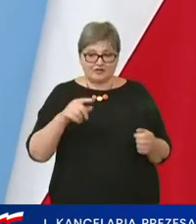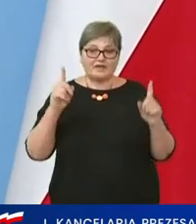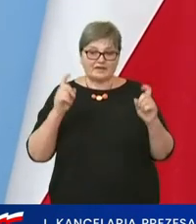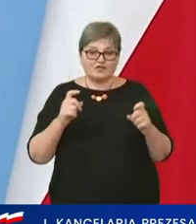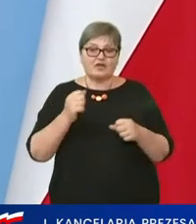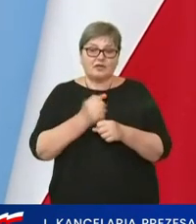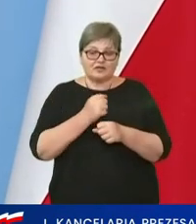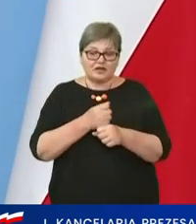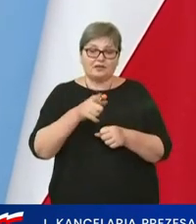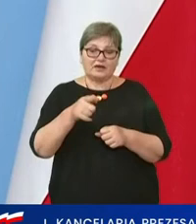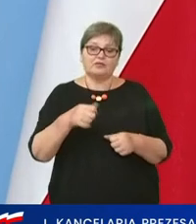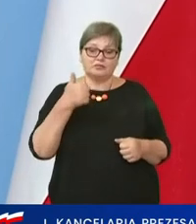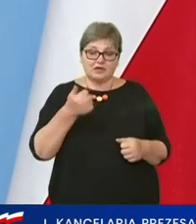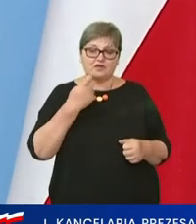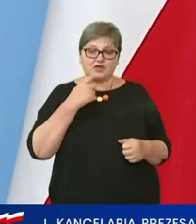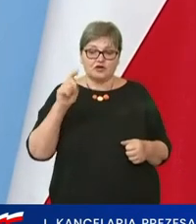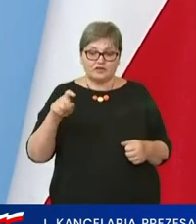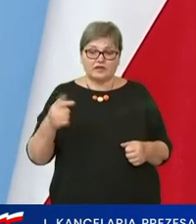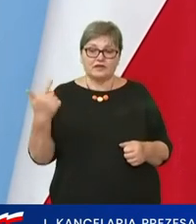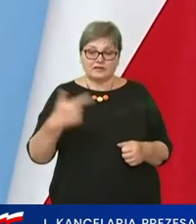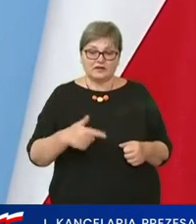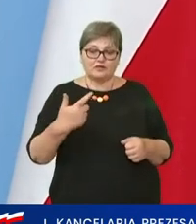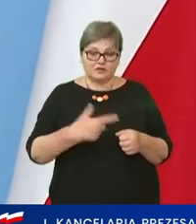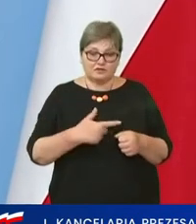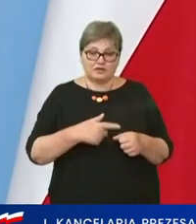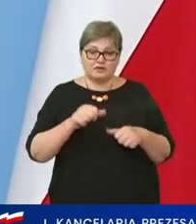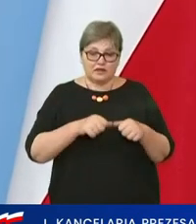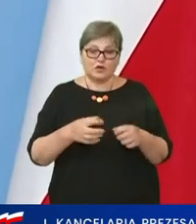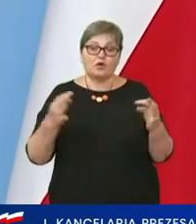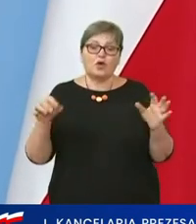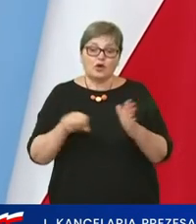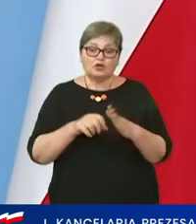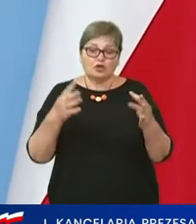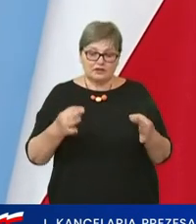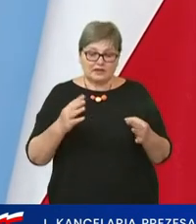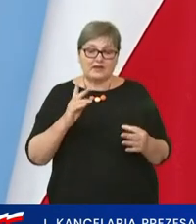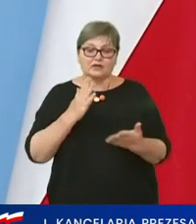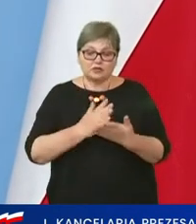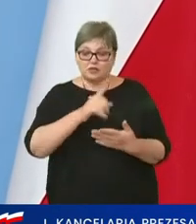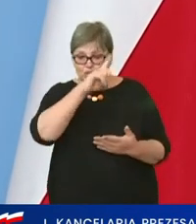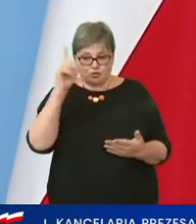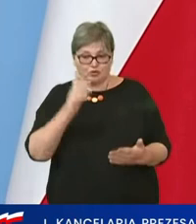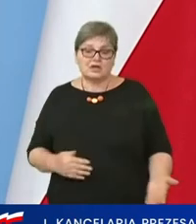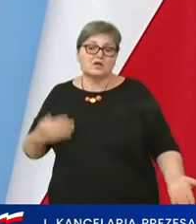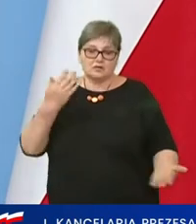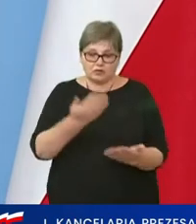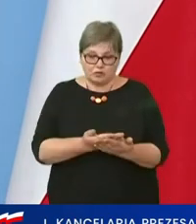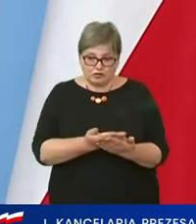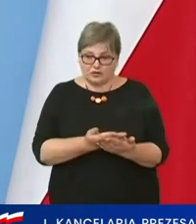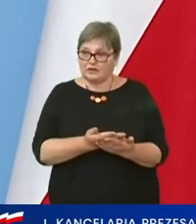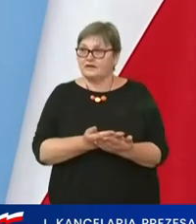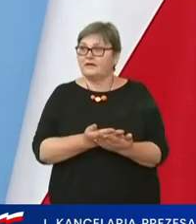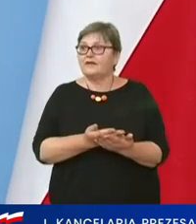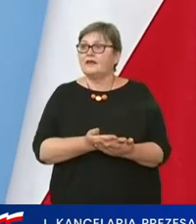kwietnia 2024 roku i do chwili obecnej zostało złożonych w sumie na różne instrumenty